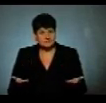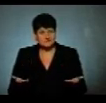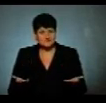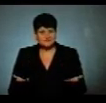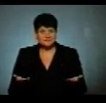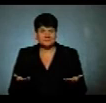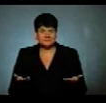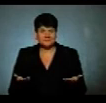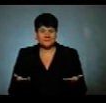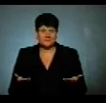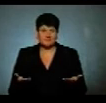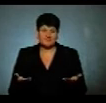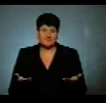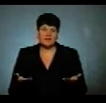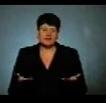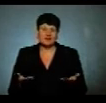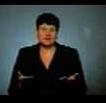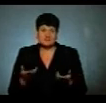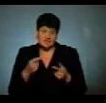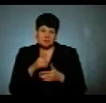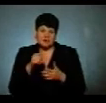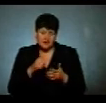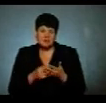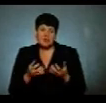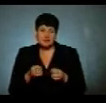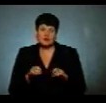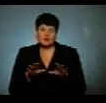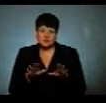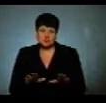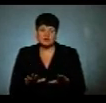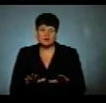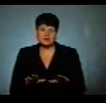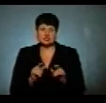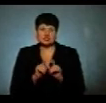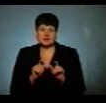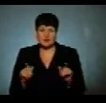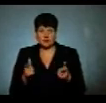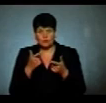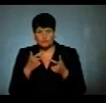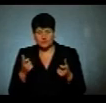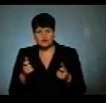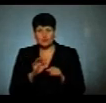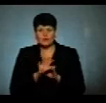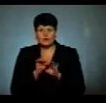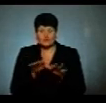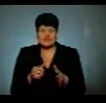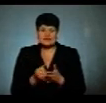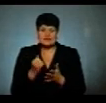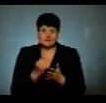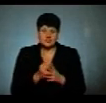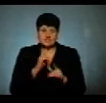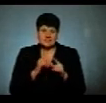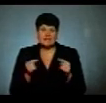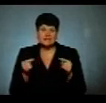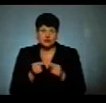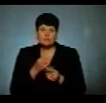Наскільки зрозуміло, питання йде про магазини з насінням, так? Так. Прийнято рішення штабом по попередженню коронавірусу, яке затверджено рішенням сесії, де